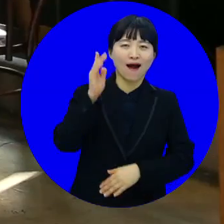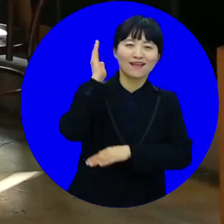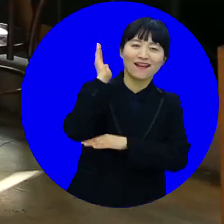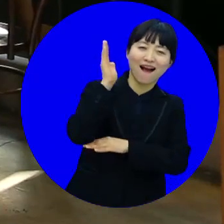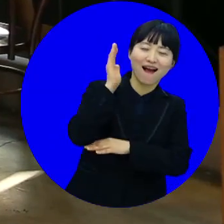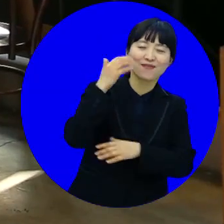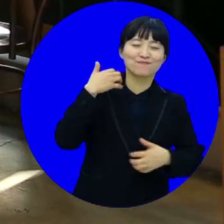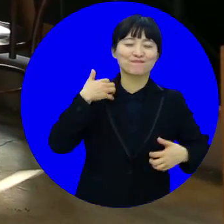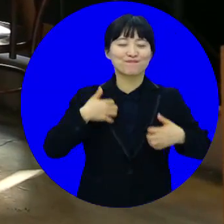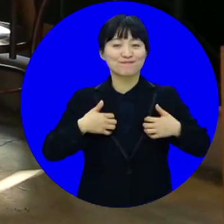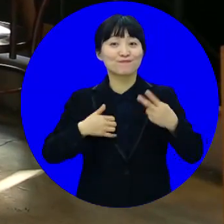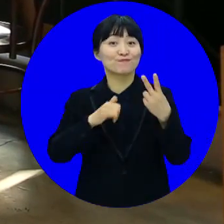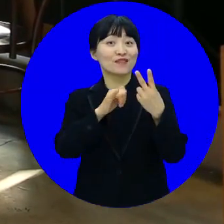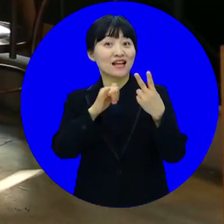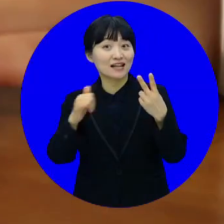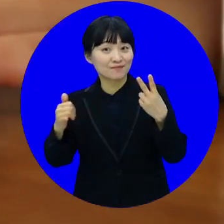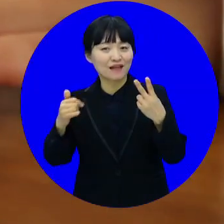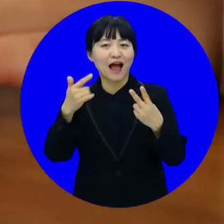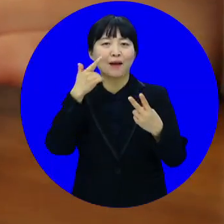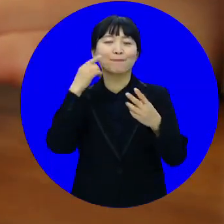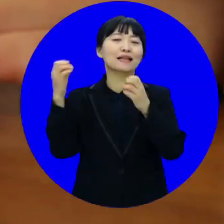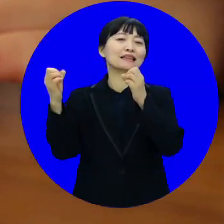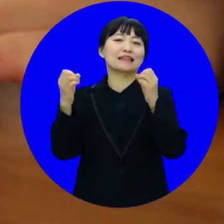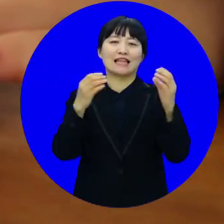이야기꽃이 활짝 핀 두 사람.